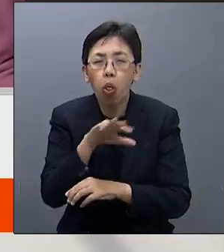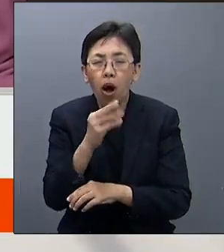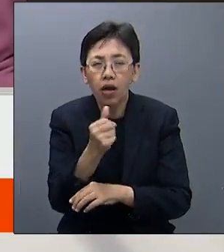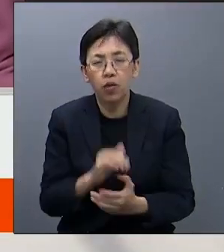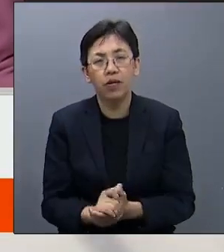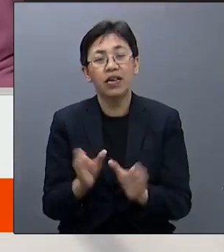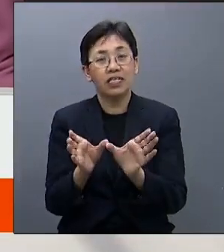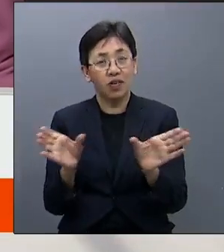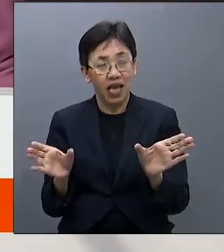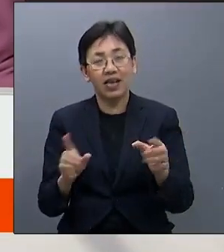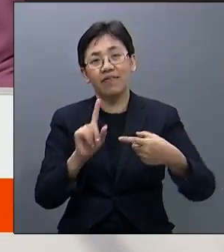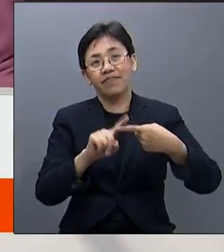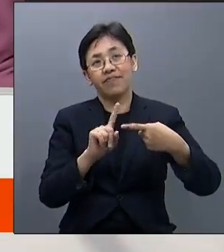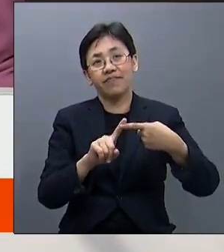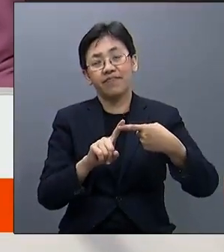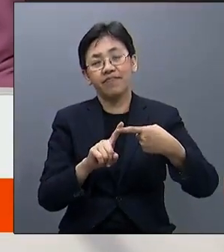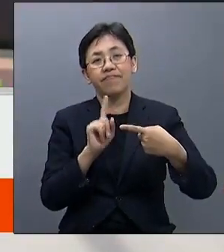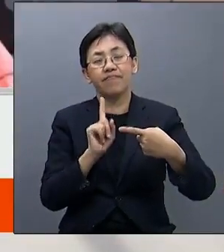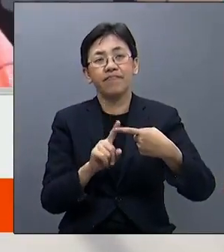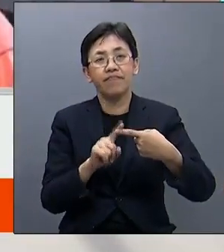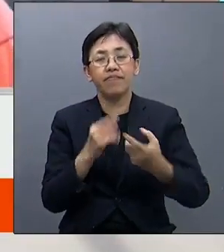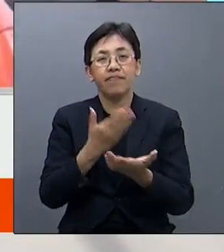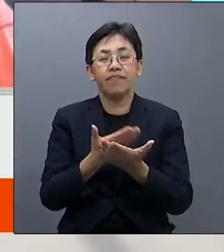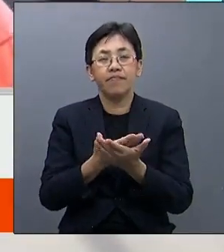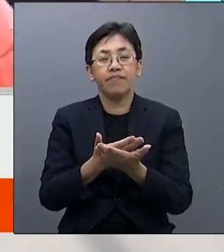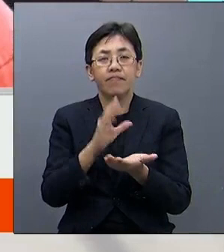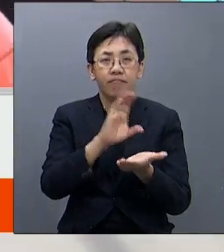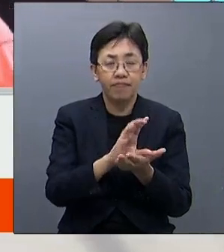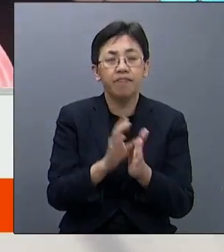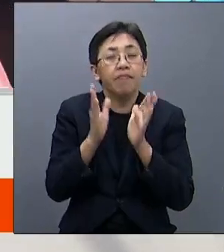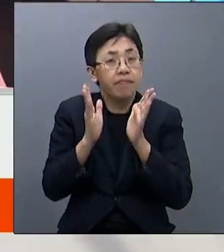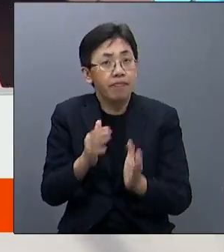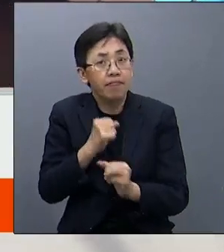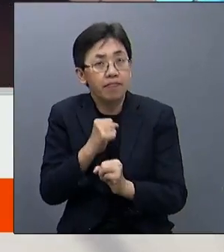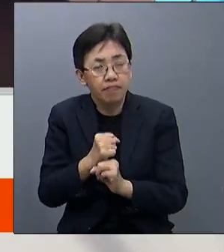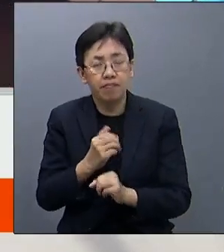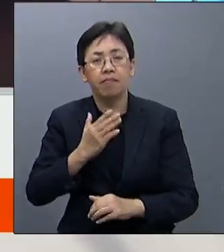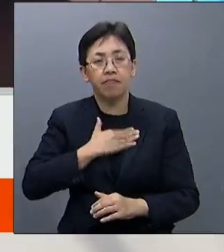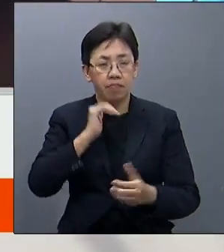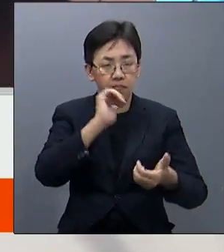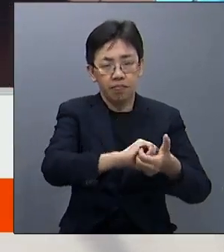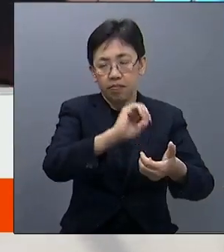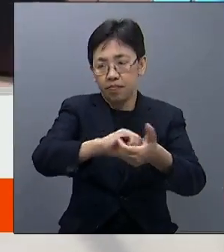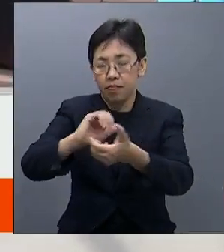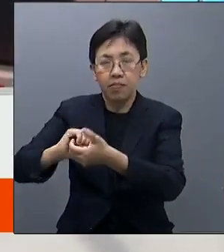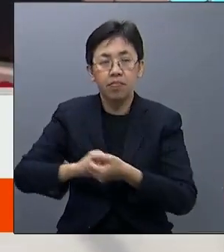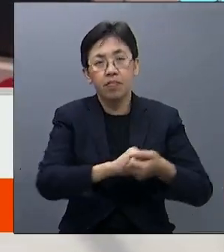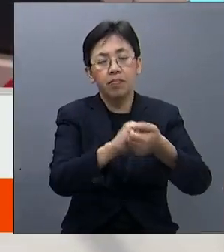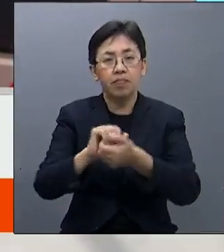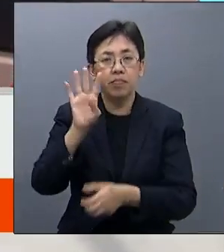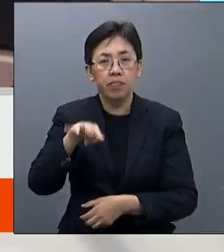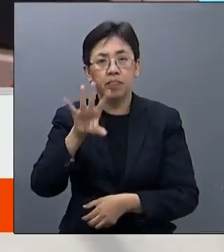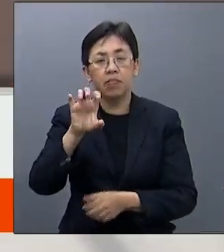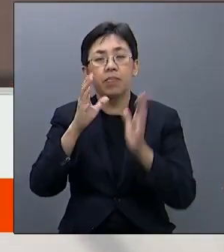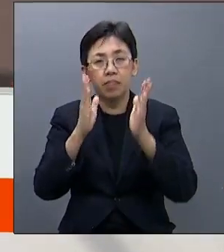เป็นสองประเด็นนะประเด็นหนึ่งคือตอนนี้เรื่องพัฒนาคนนะครับเราร่วมมือกับทุกหน่วยงานเนี่ยพัฒนาไปแล้ว 4,500 คนนะ